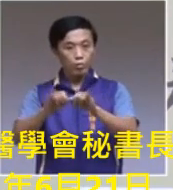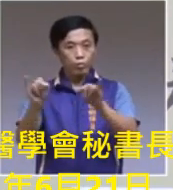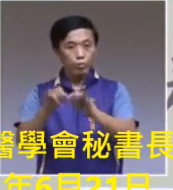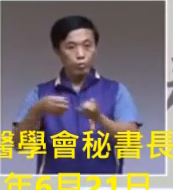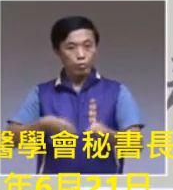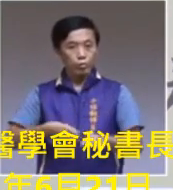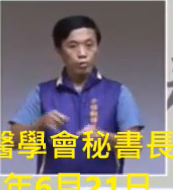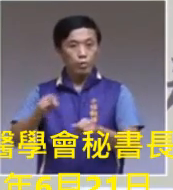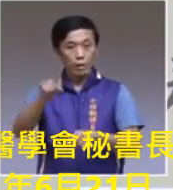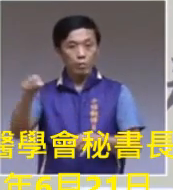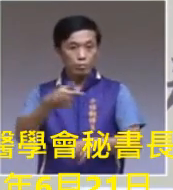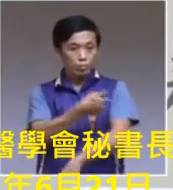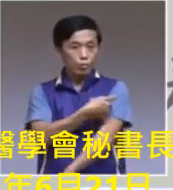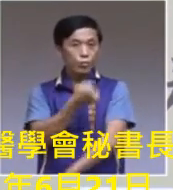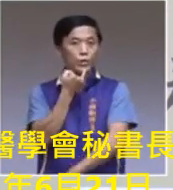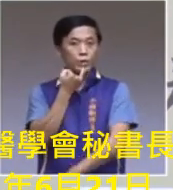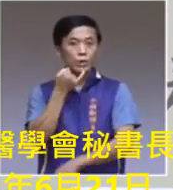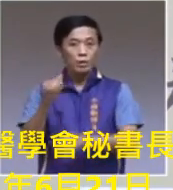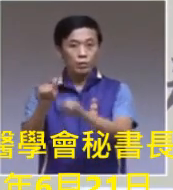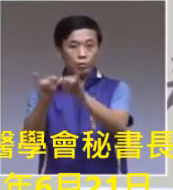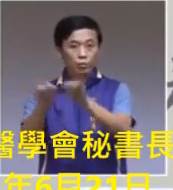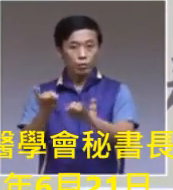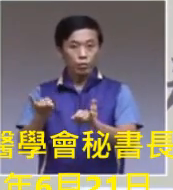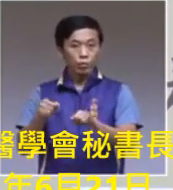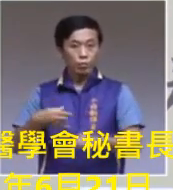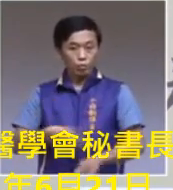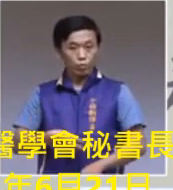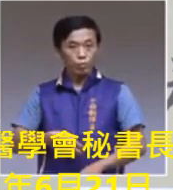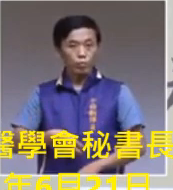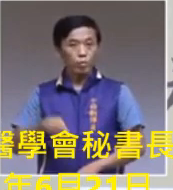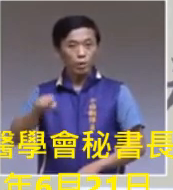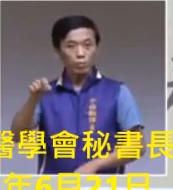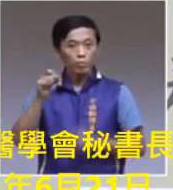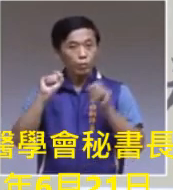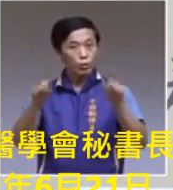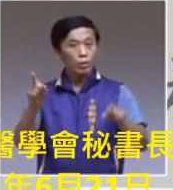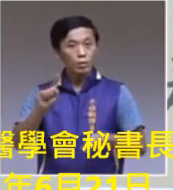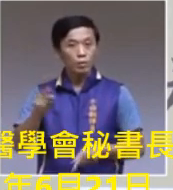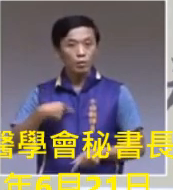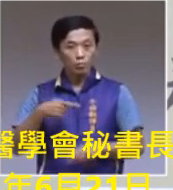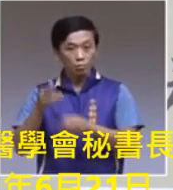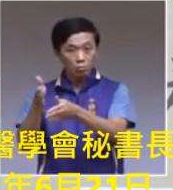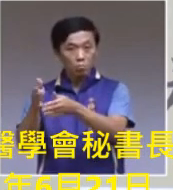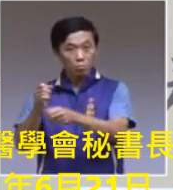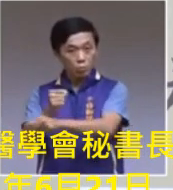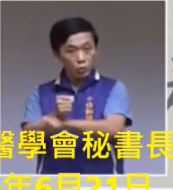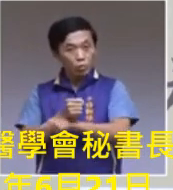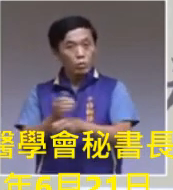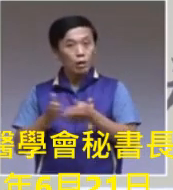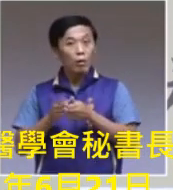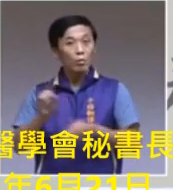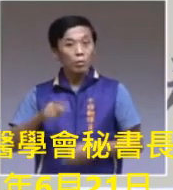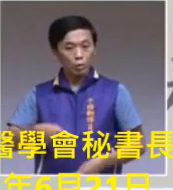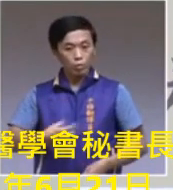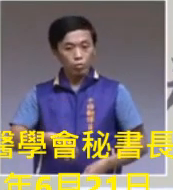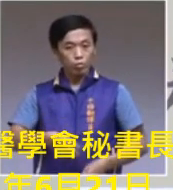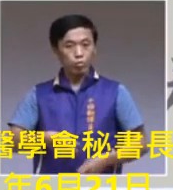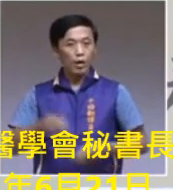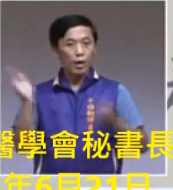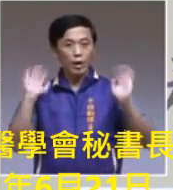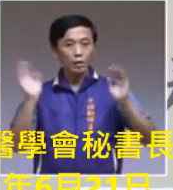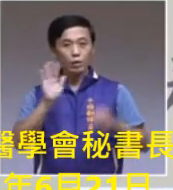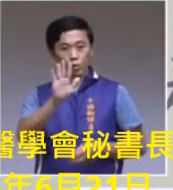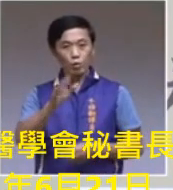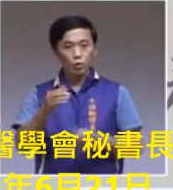是怀孕妇女比较不一样的就是说我们还是要小心因为有宝宝所以要把它顾